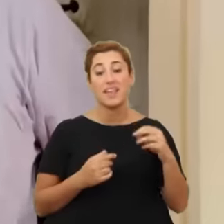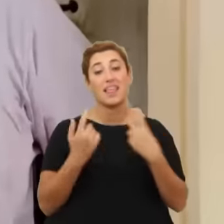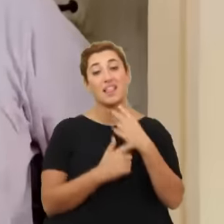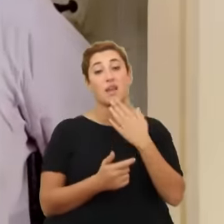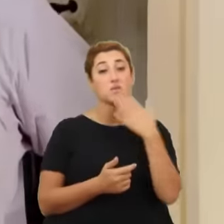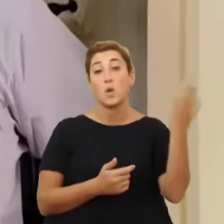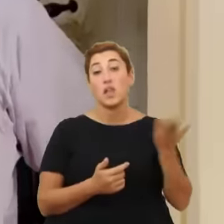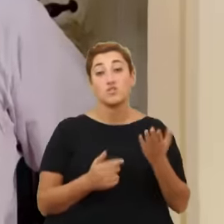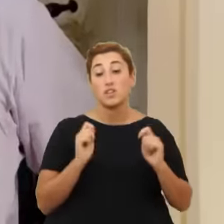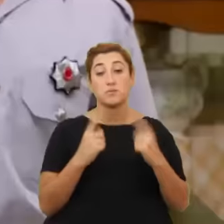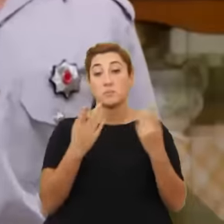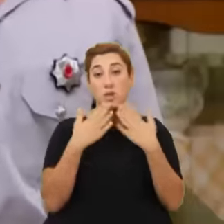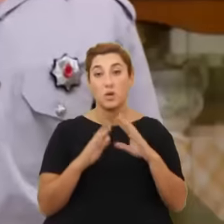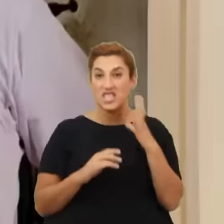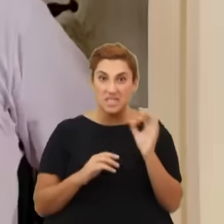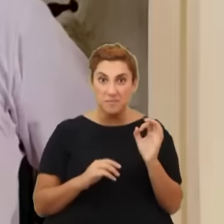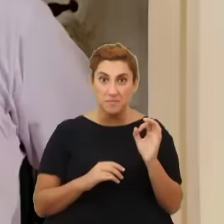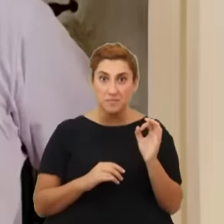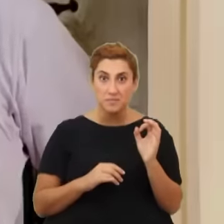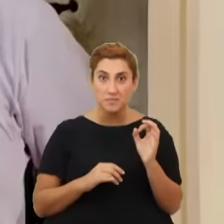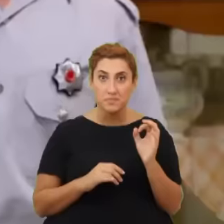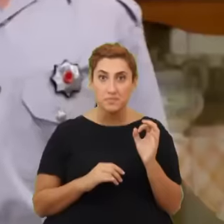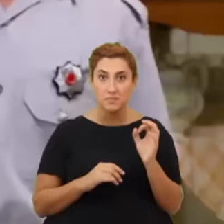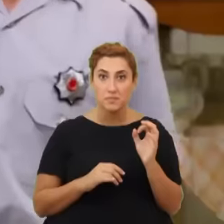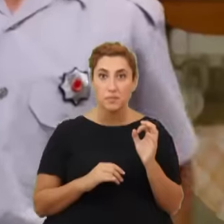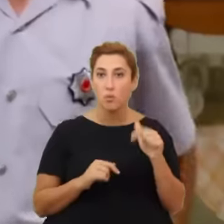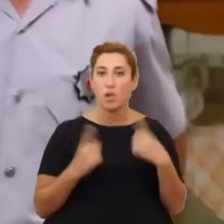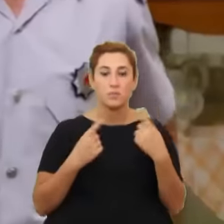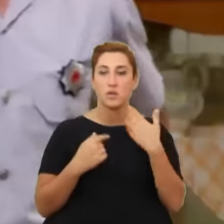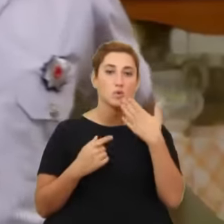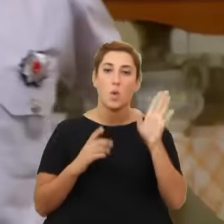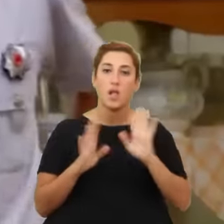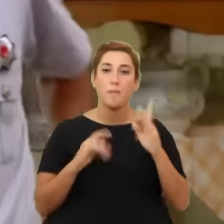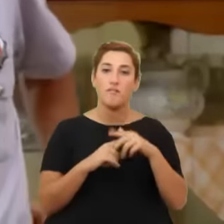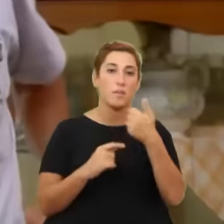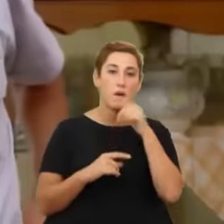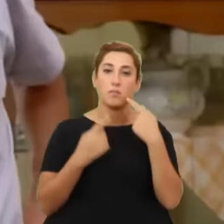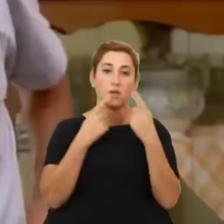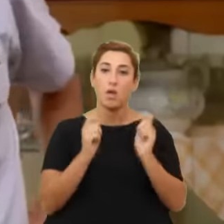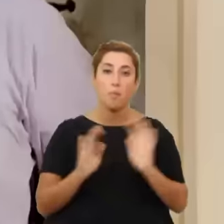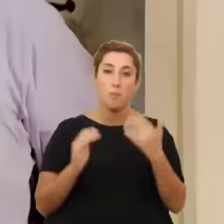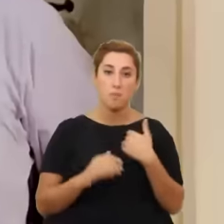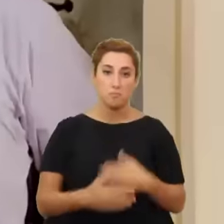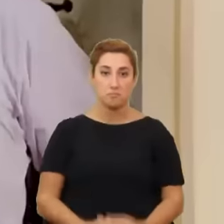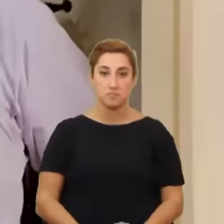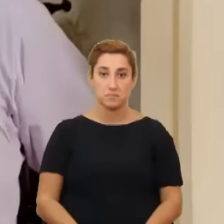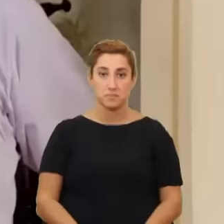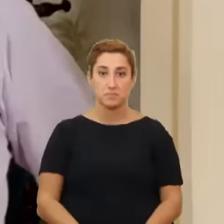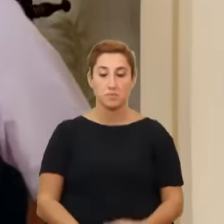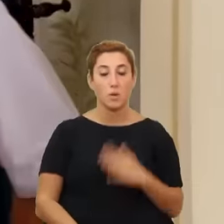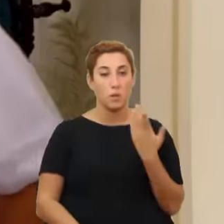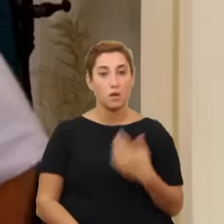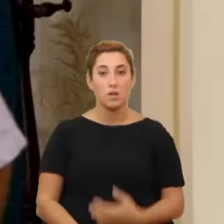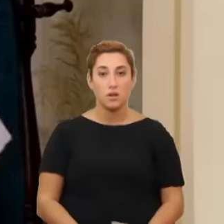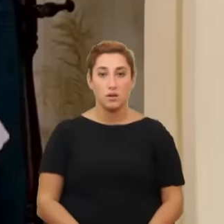yengeye söyleyeceksin yani. Yapacak bir şey yok. Kim? Ha? Ya böyle bir şey söyleyemem Fehmi abi. Söyleyemem yani onu ben. Allah